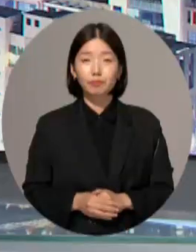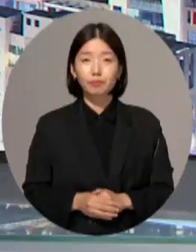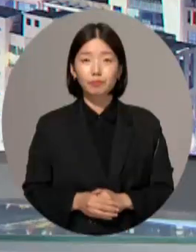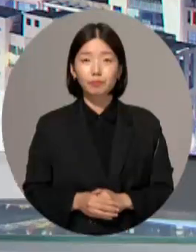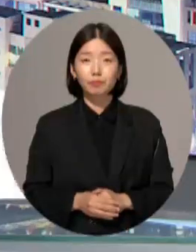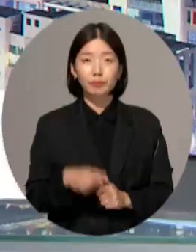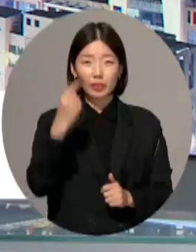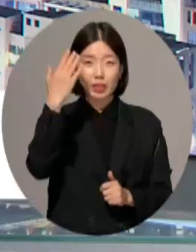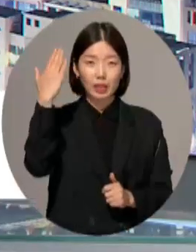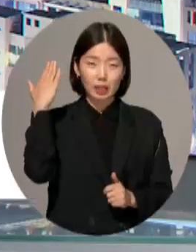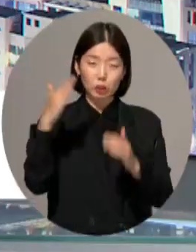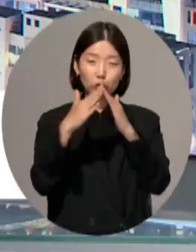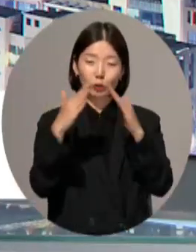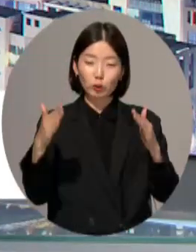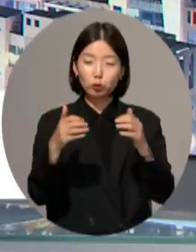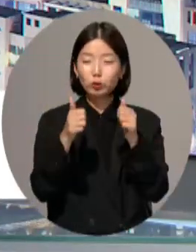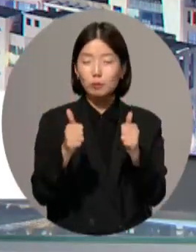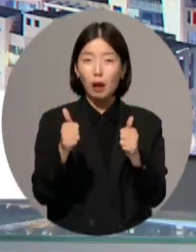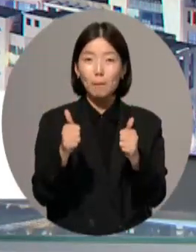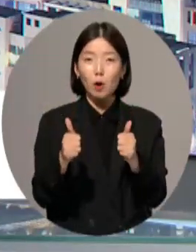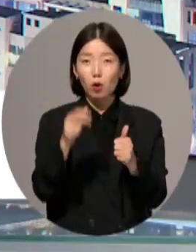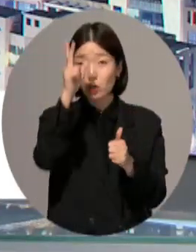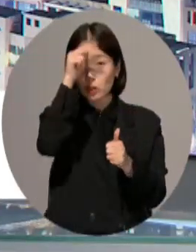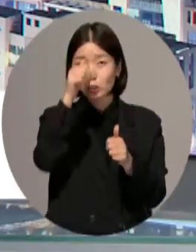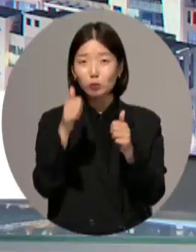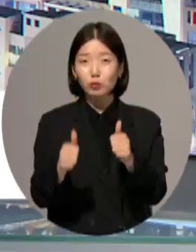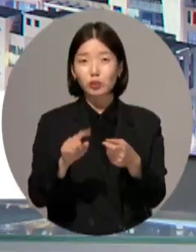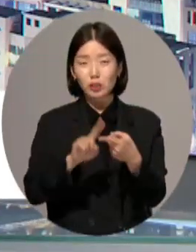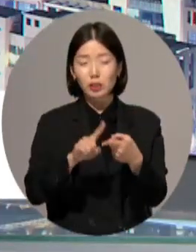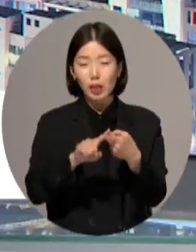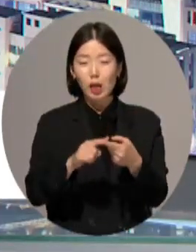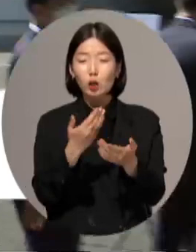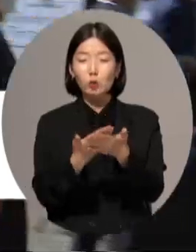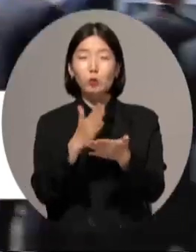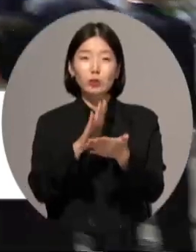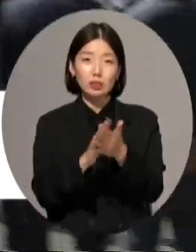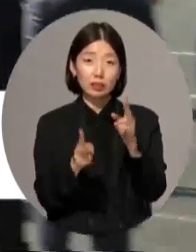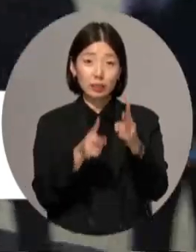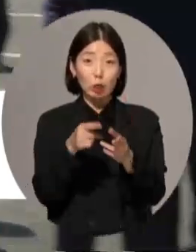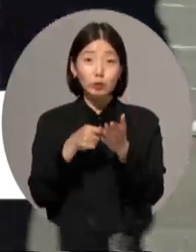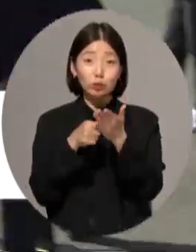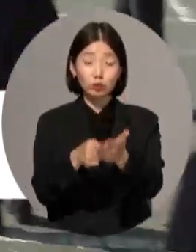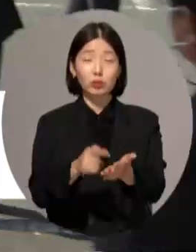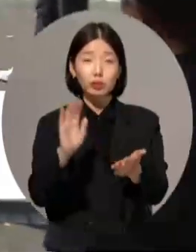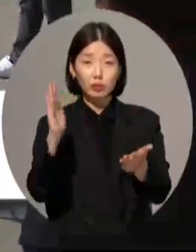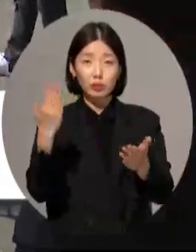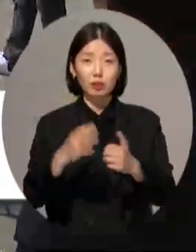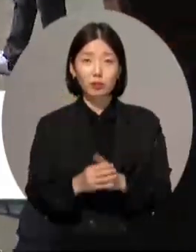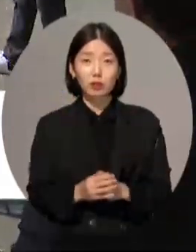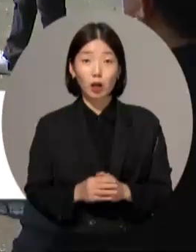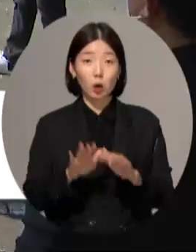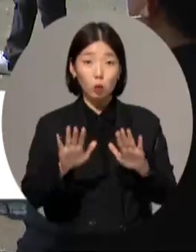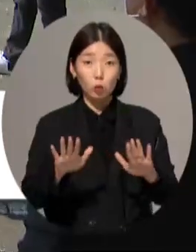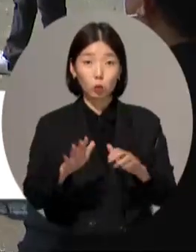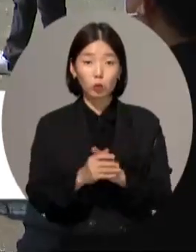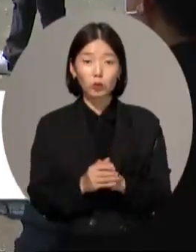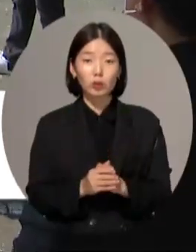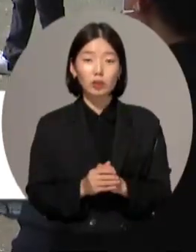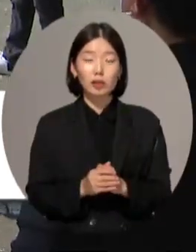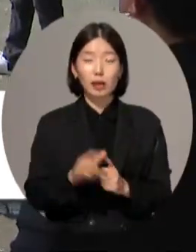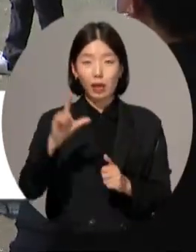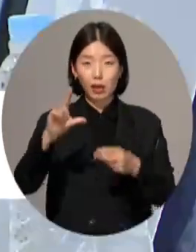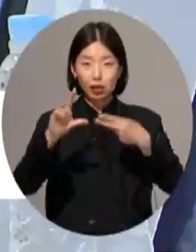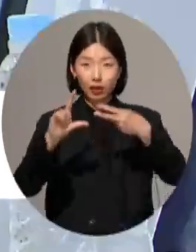예 전주지방법원 과 검찰청 부지에 대한 도시재생 you'd 1 사업이 추진됩니다 전주시는 오늘 기재부와